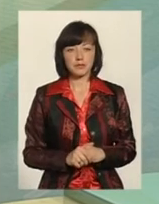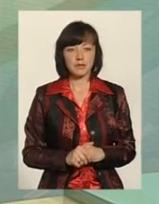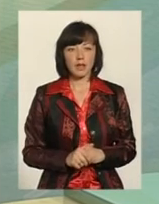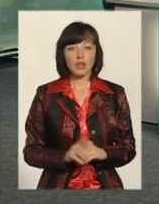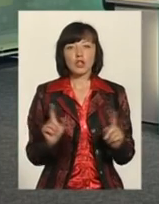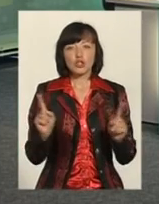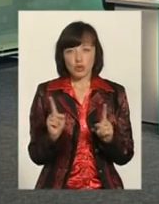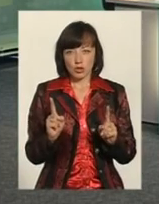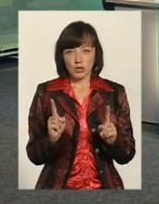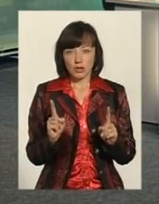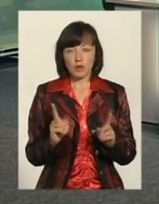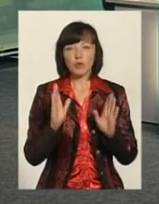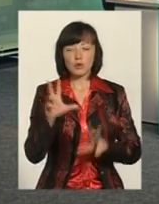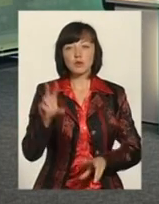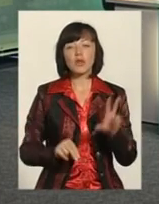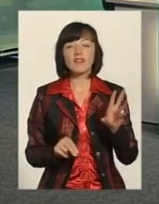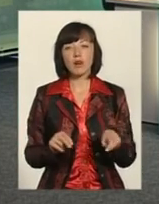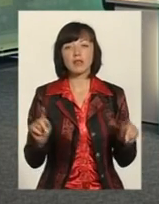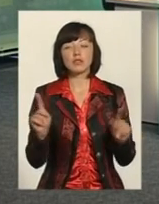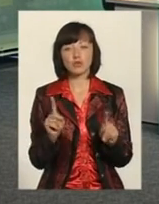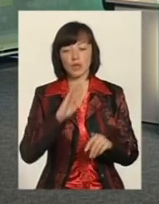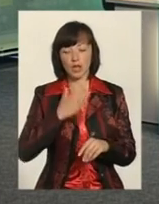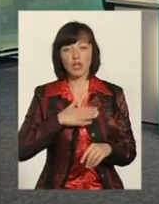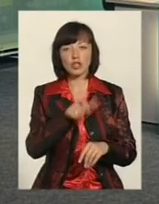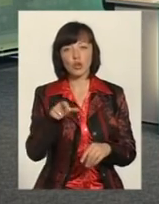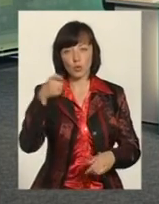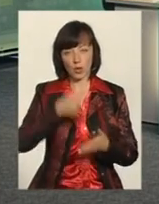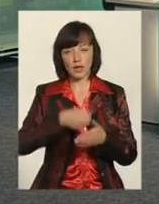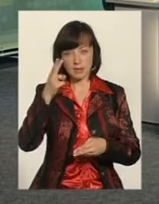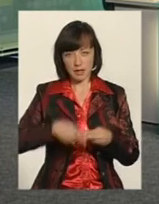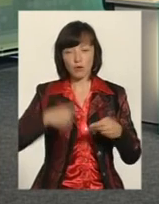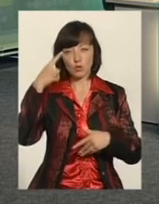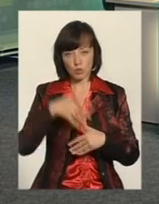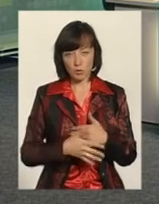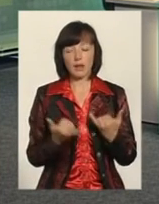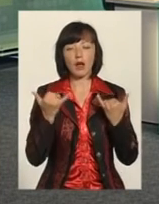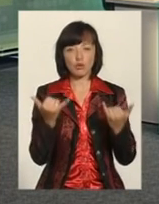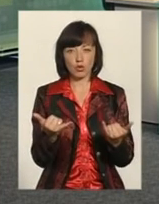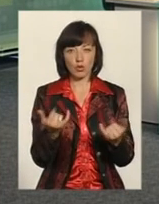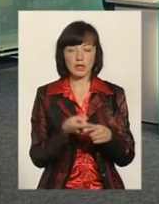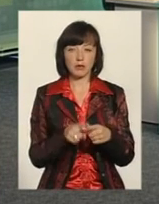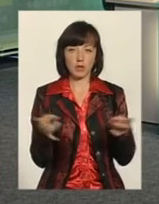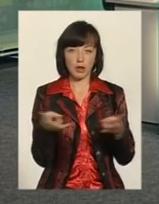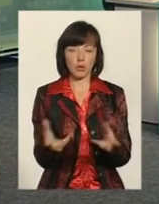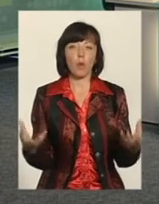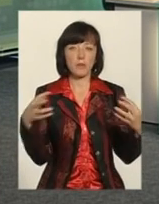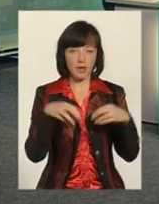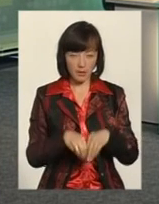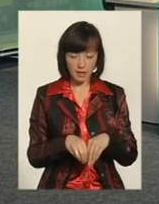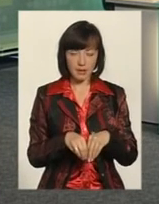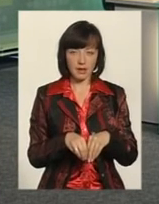Що ж, будемо сподіватися, що наші люди до кінця зрозуміють, для чого їм потрібне те об'єднання,